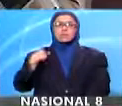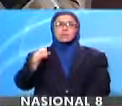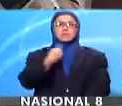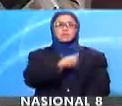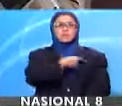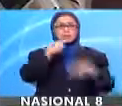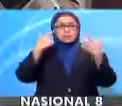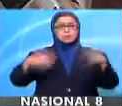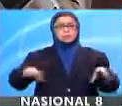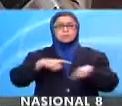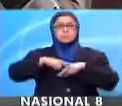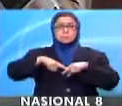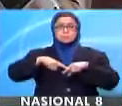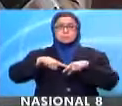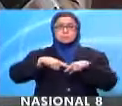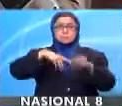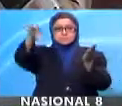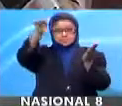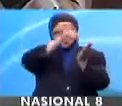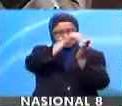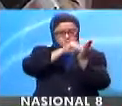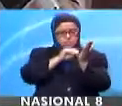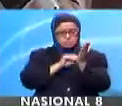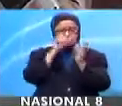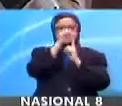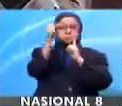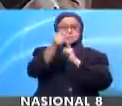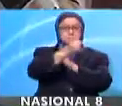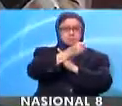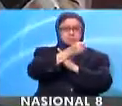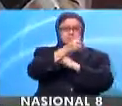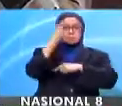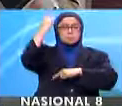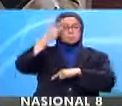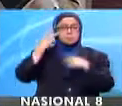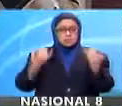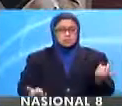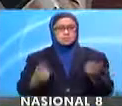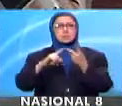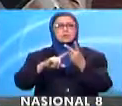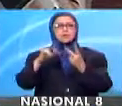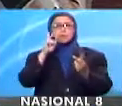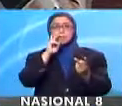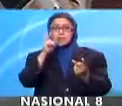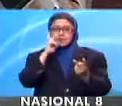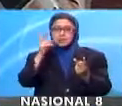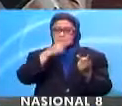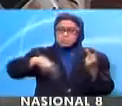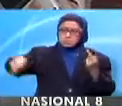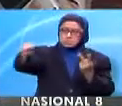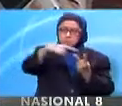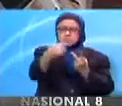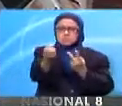kira semua pandangan faktur dan keadaan politik semasa dan mengambil keputusan yang berat untuk